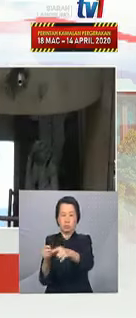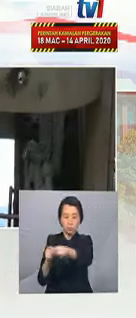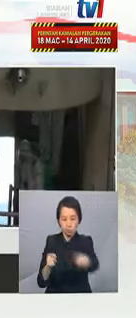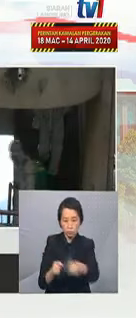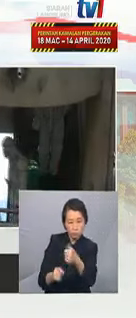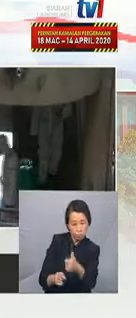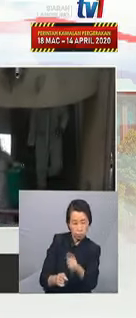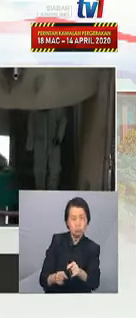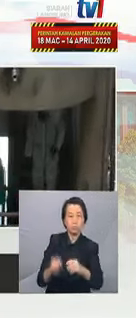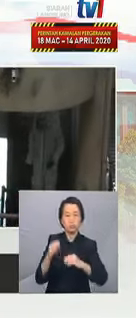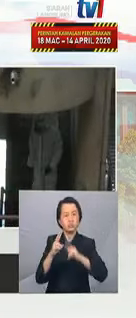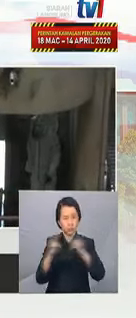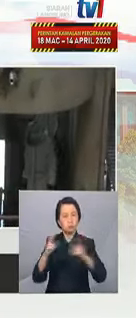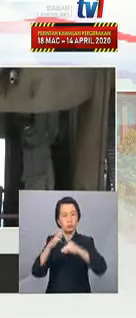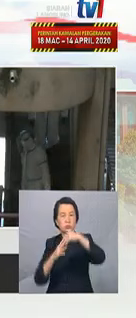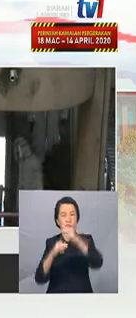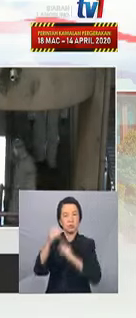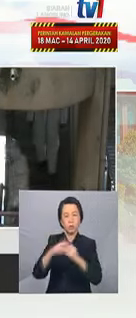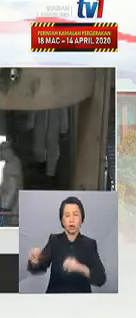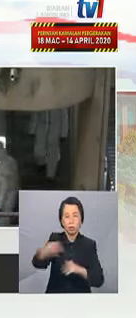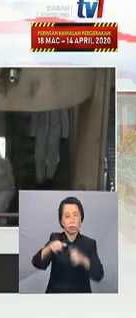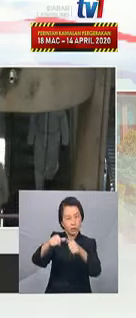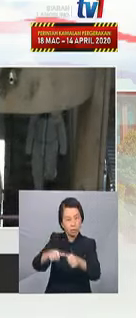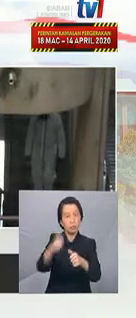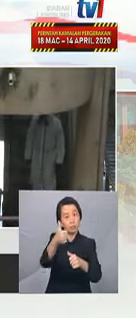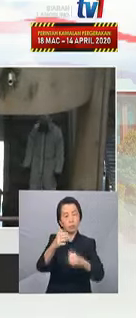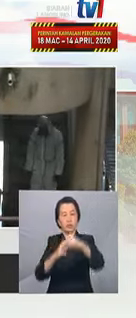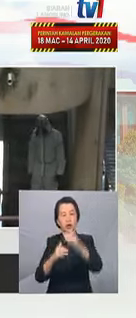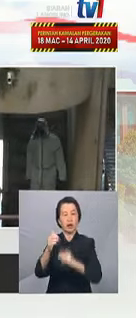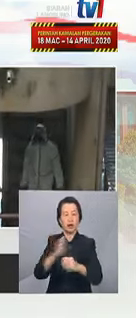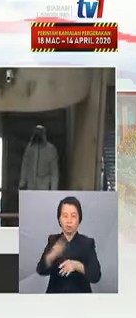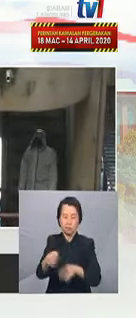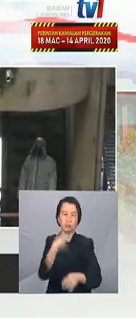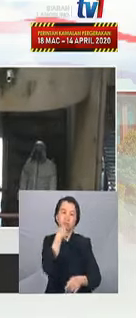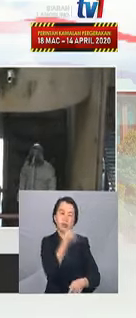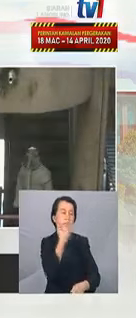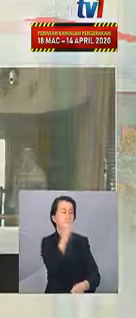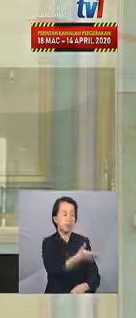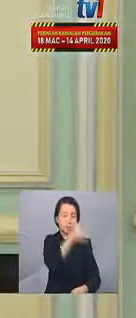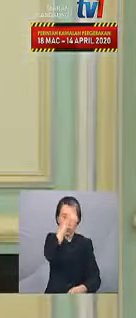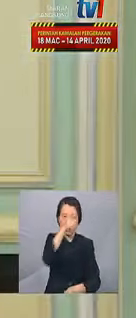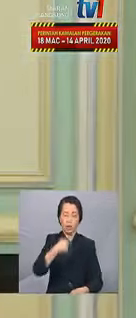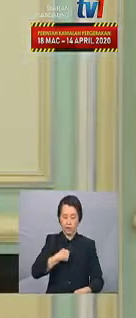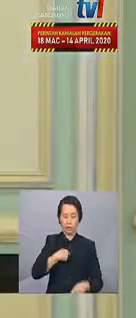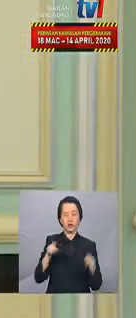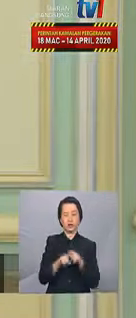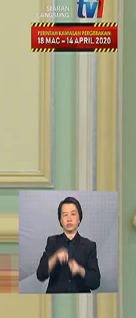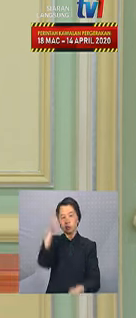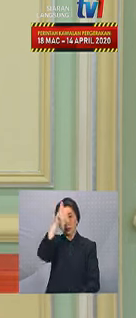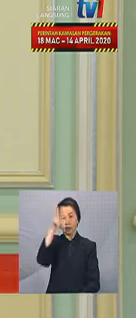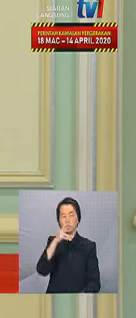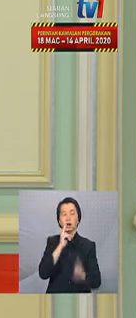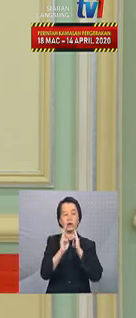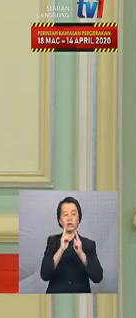dianggap agak selesa oleh mereka. Jadi saya bagi pihak kerajaan ingin mengucapkan tinggi-tinggi